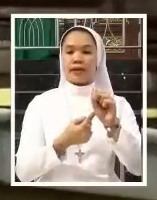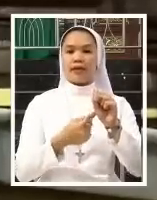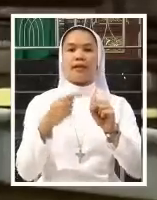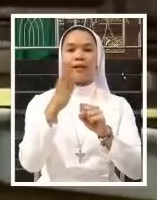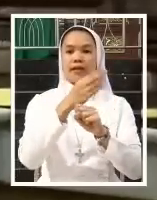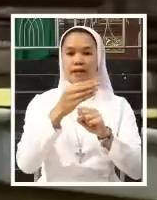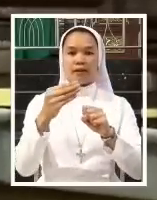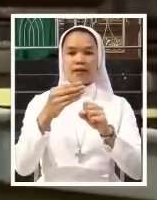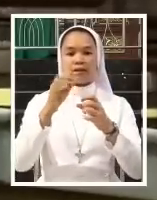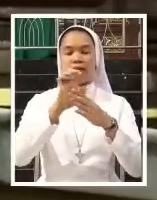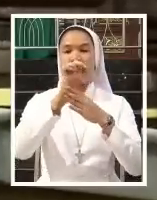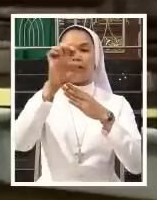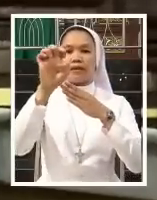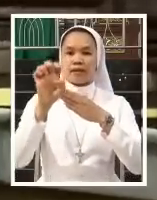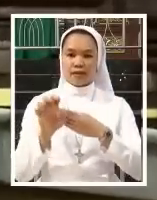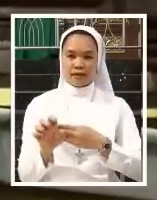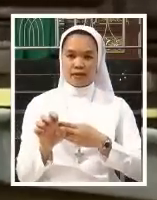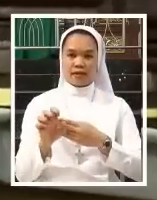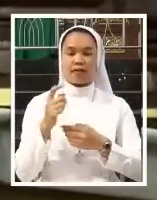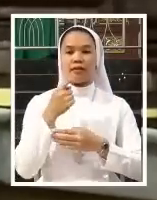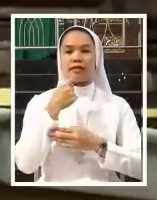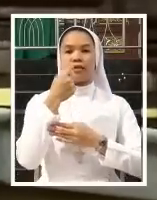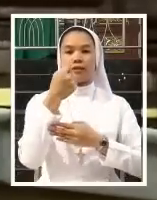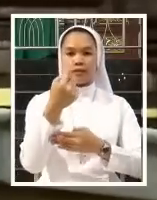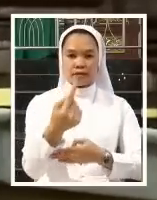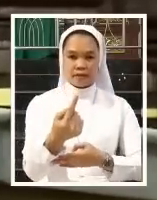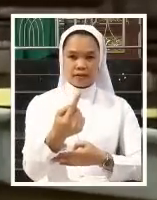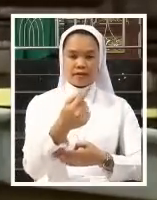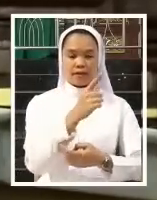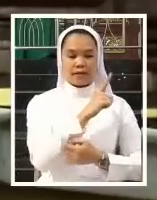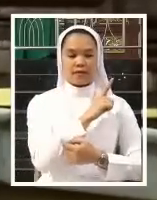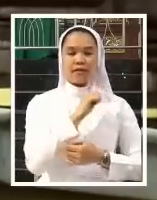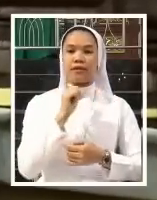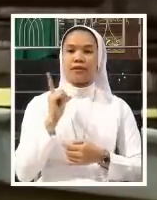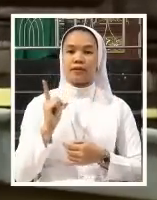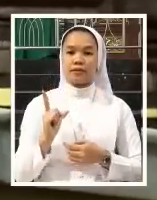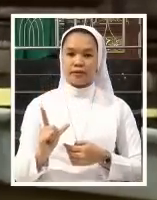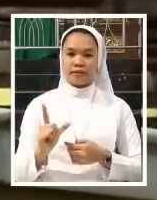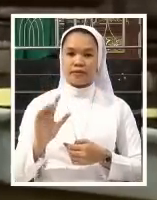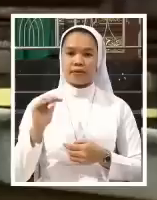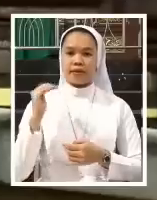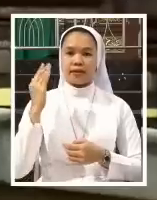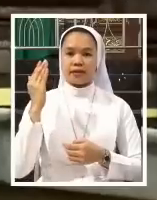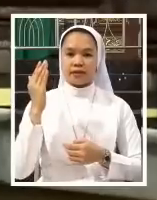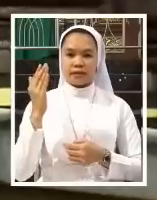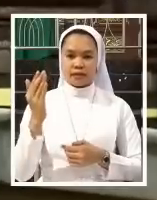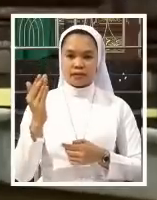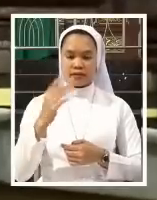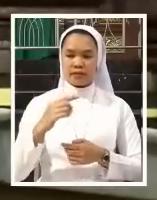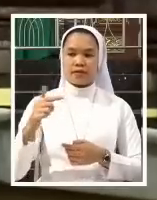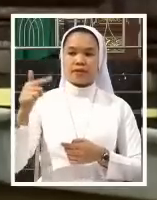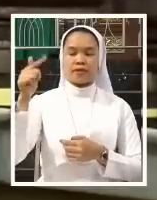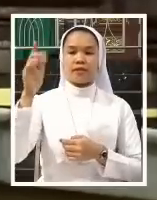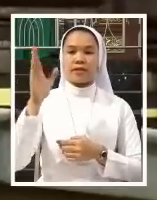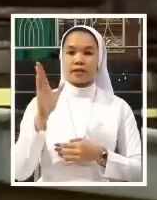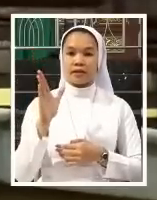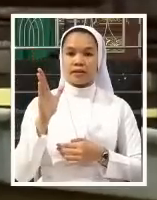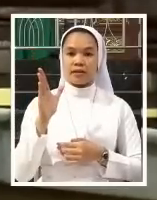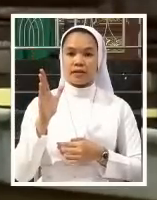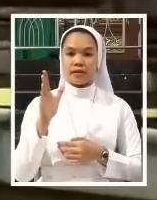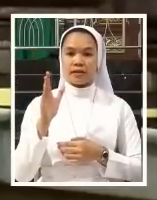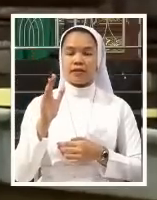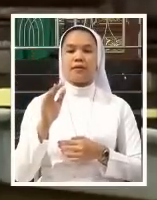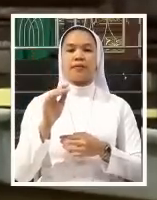Omega. Olay nin kagurangnan. Na iyo ang Diyos.